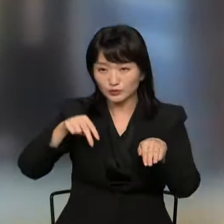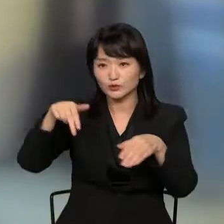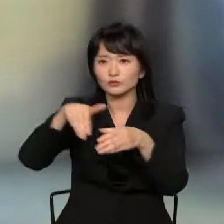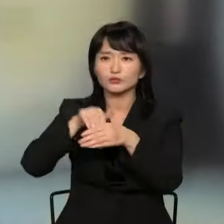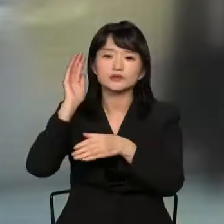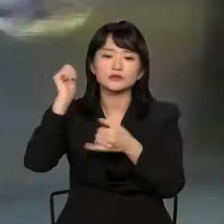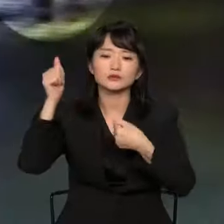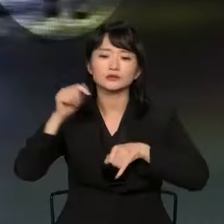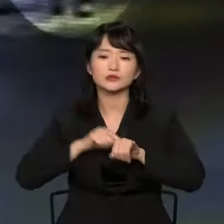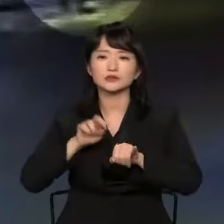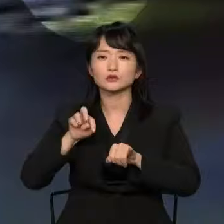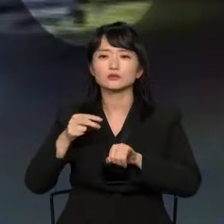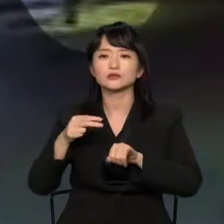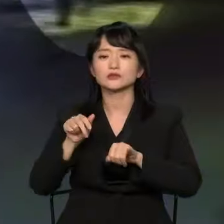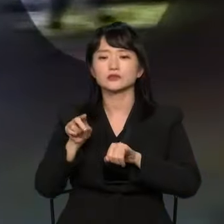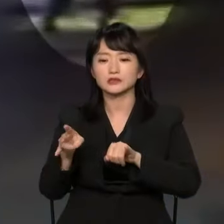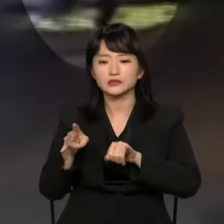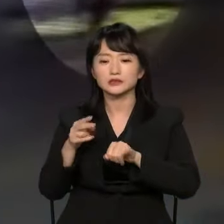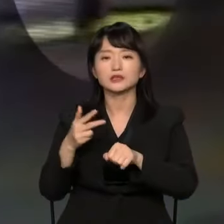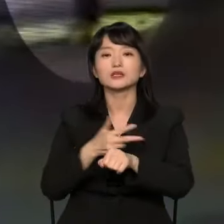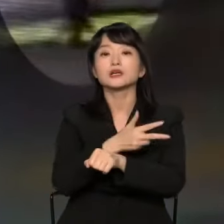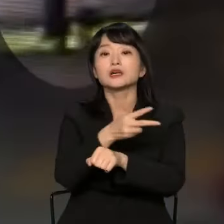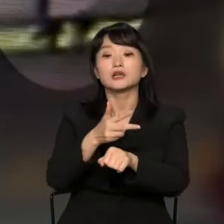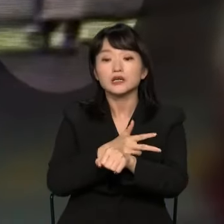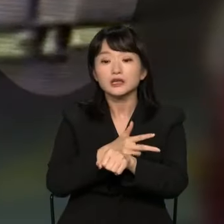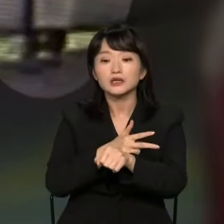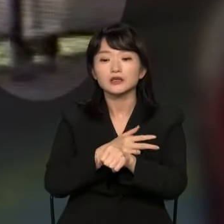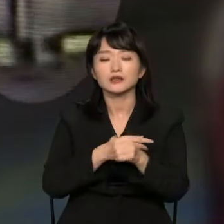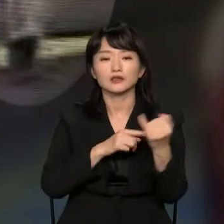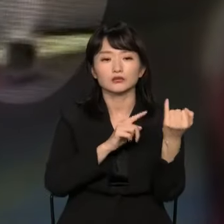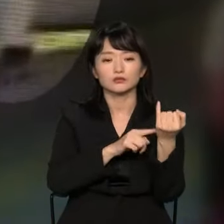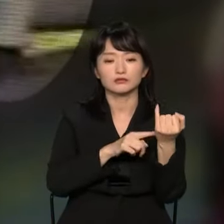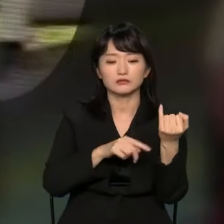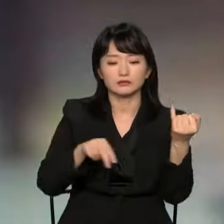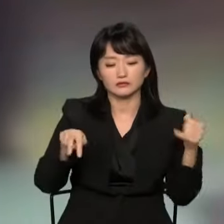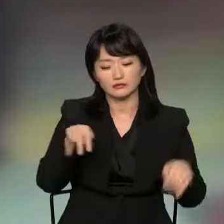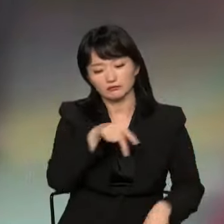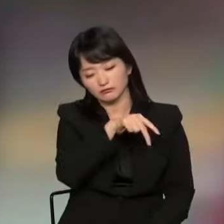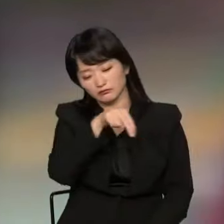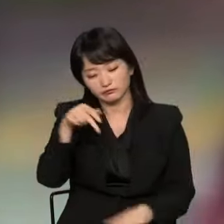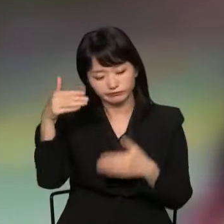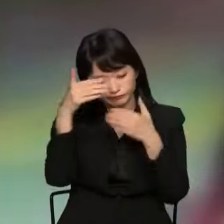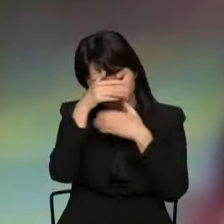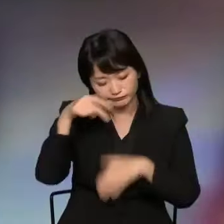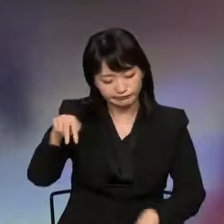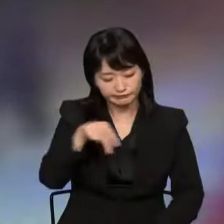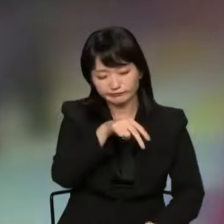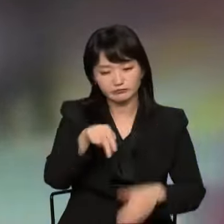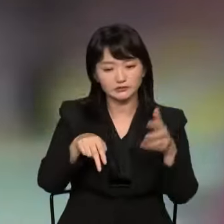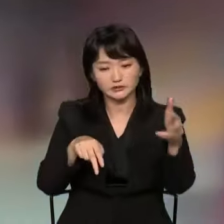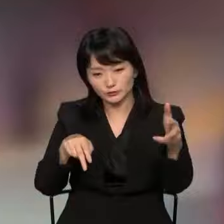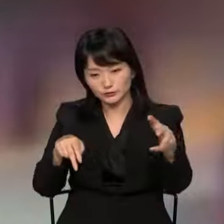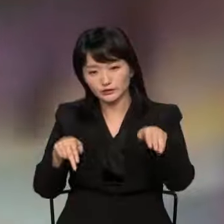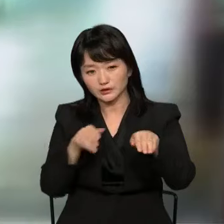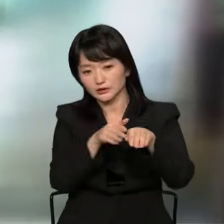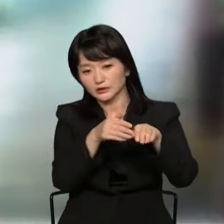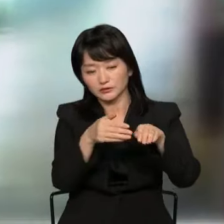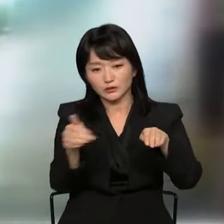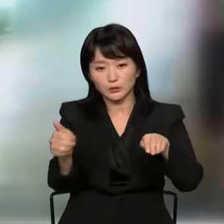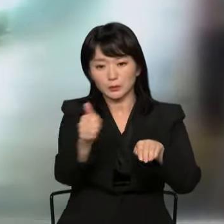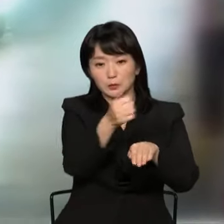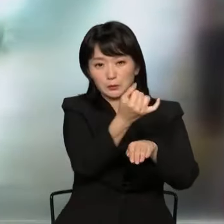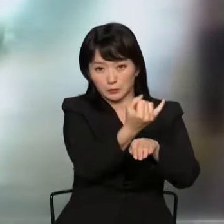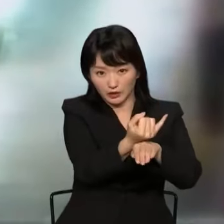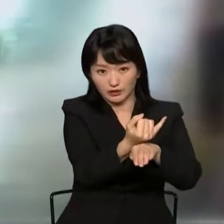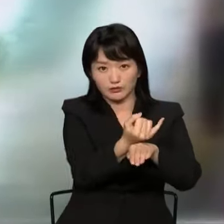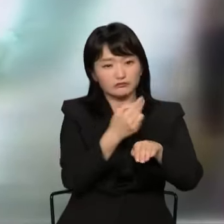씨입니다. 7시간쯤 뒤 문 씨가 갈지자로 비틀거리며 걸어옵니다. 주차된 캐스퍼 차량 운전석에 타더니